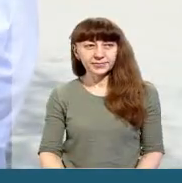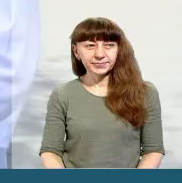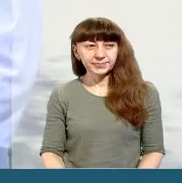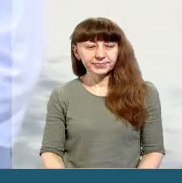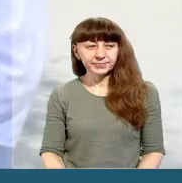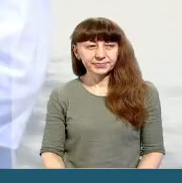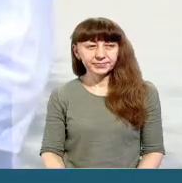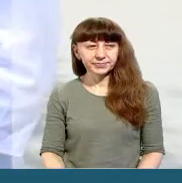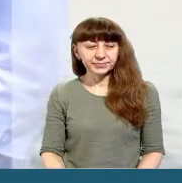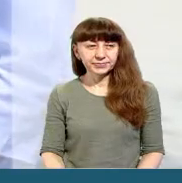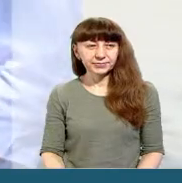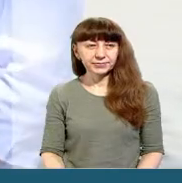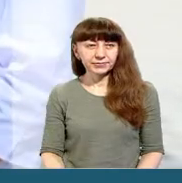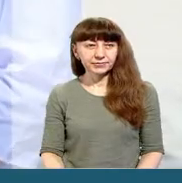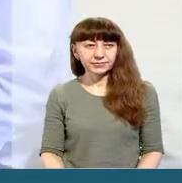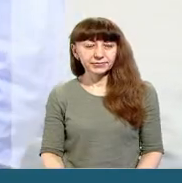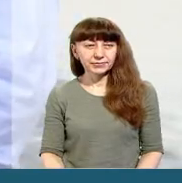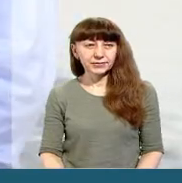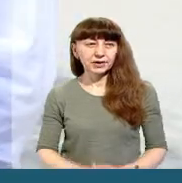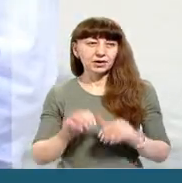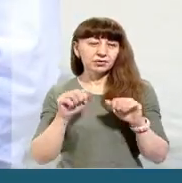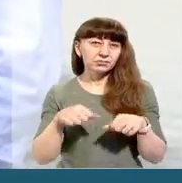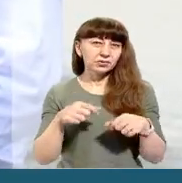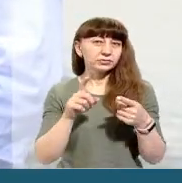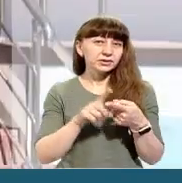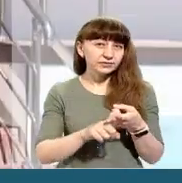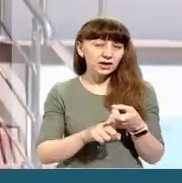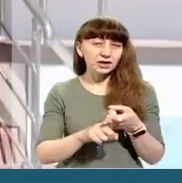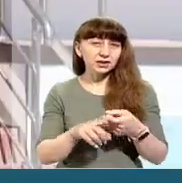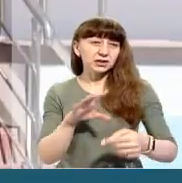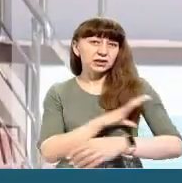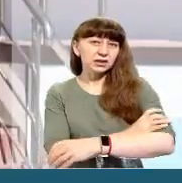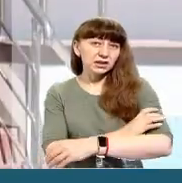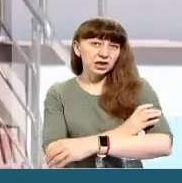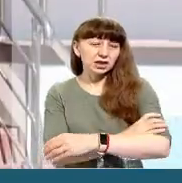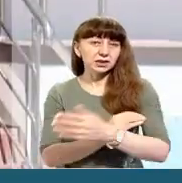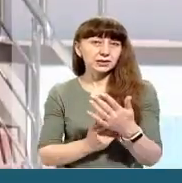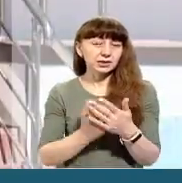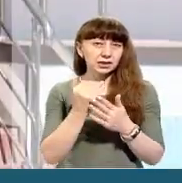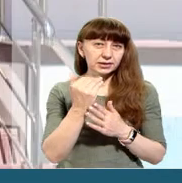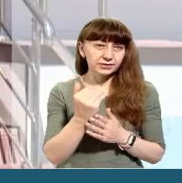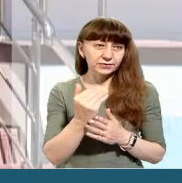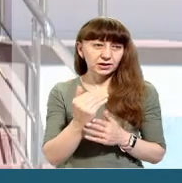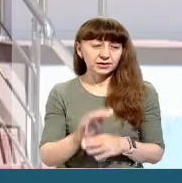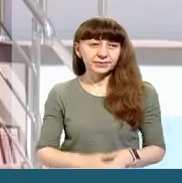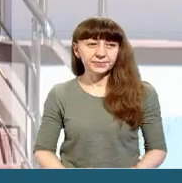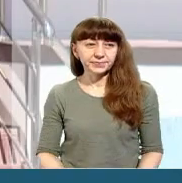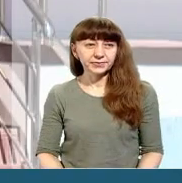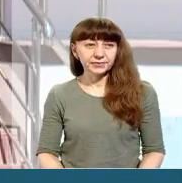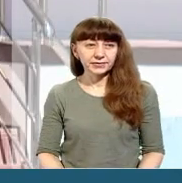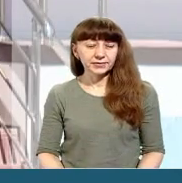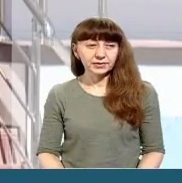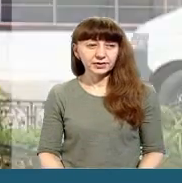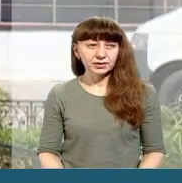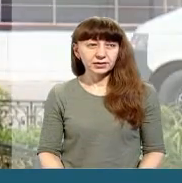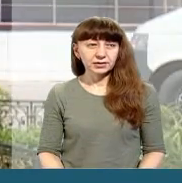дауыл салдарынан көптеген адамдар бас ауырынан бөлек қан қысымының өзгерумен беттесуі мүмкін. Дәрі-дәрмектерден тыс ауа райына тәуелді